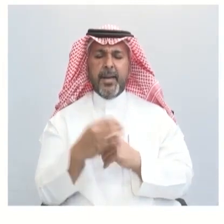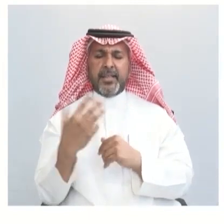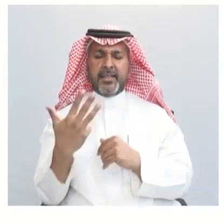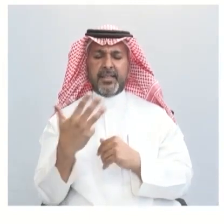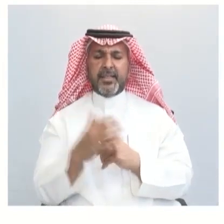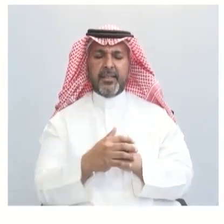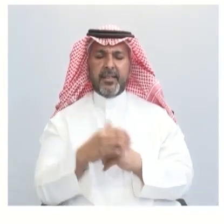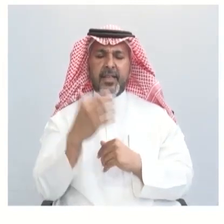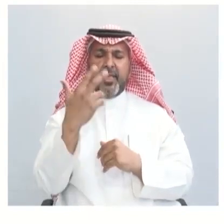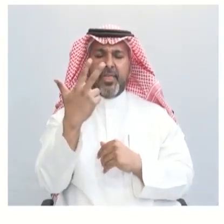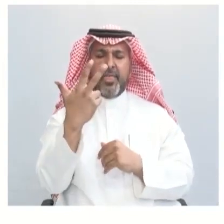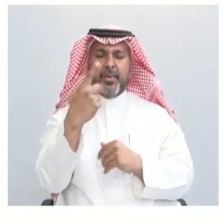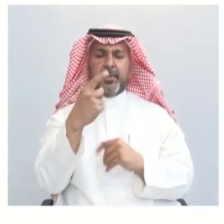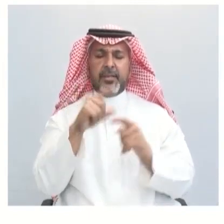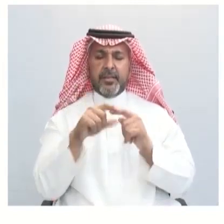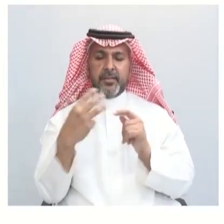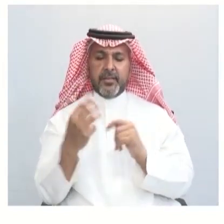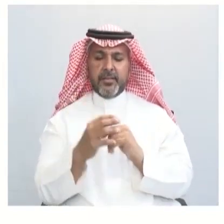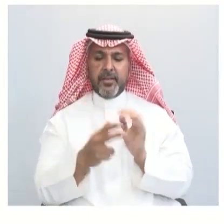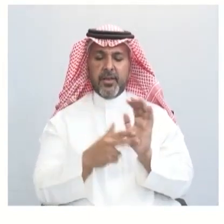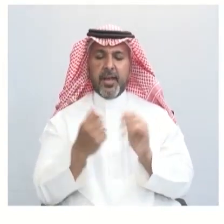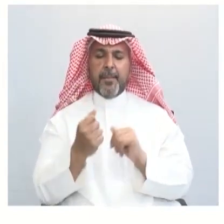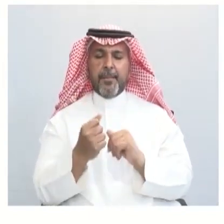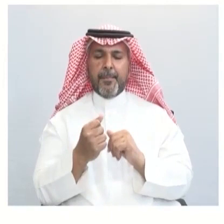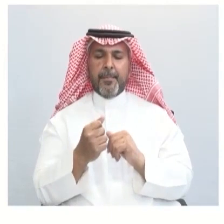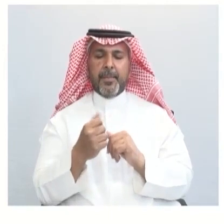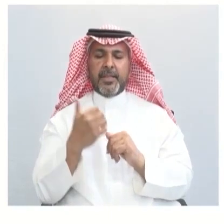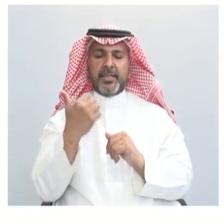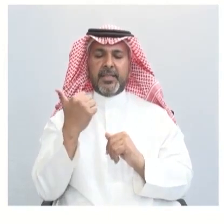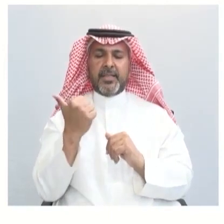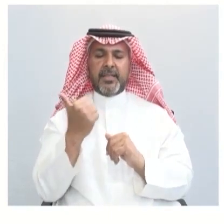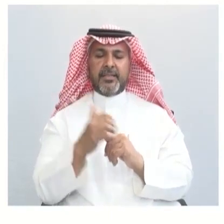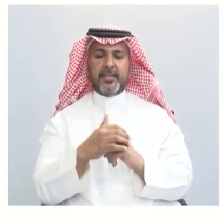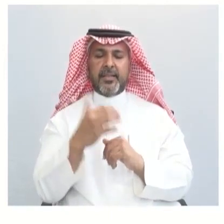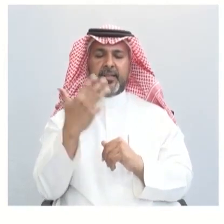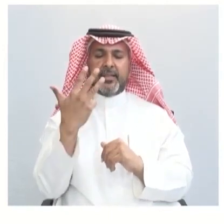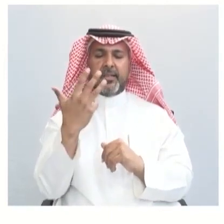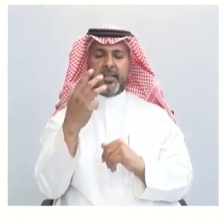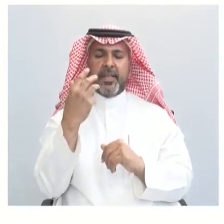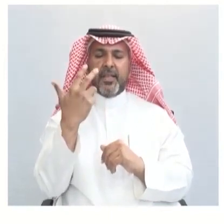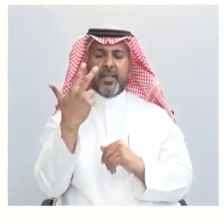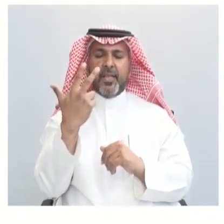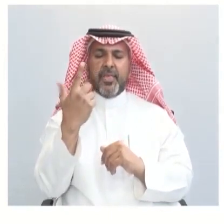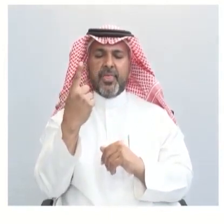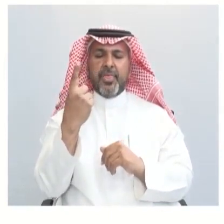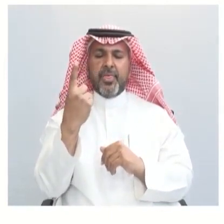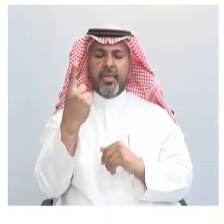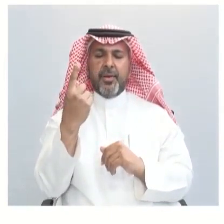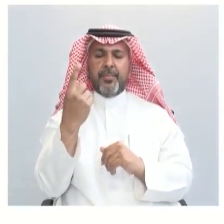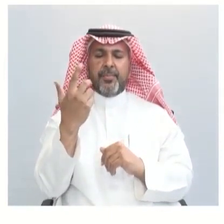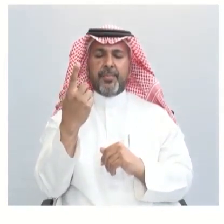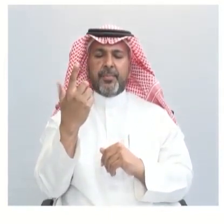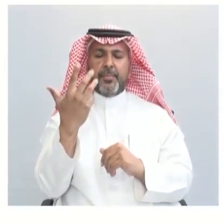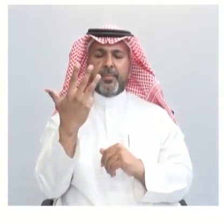9 طيب لو اخذنا 3 18 تقسي 3 راح يكون 6 وايضا لو اخذنا 6 راح يكون